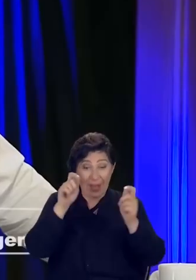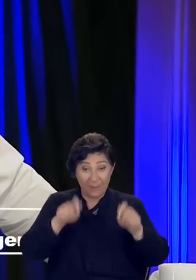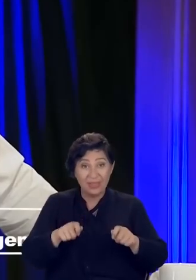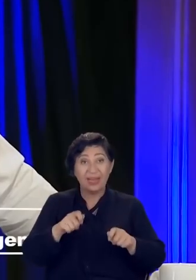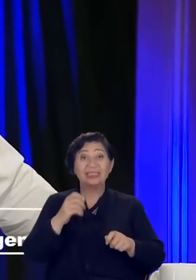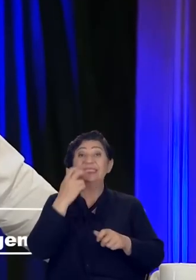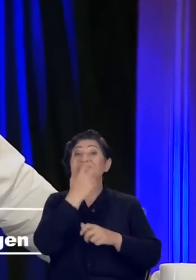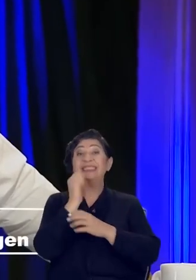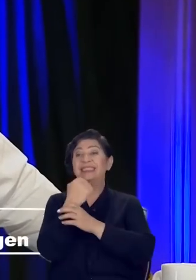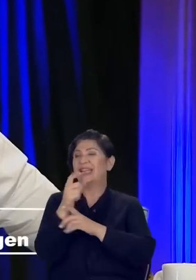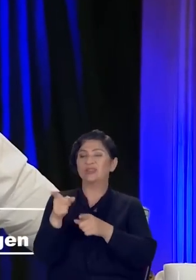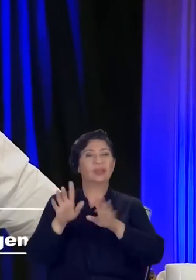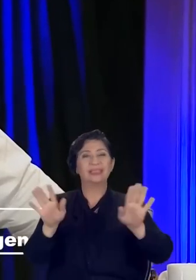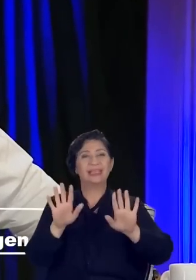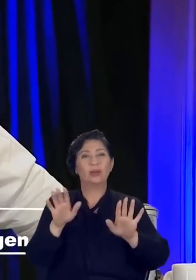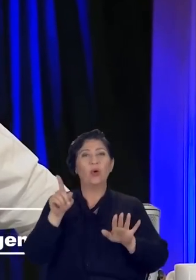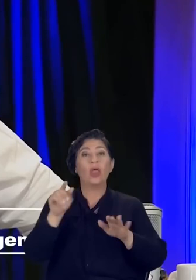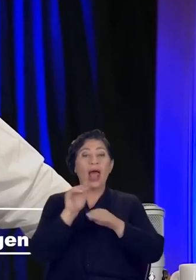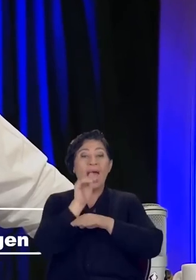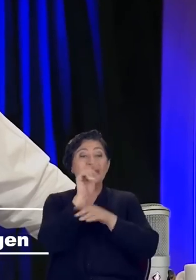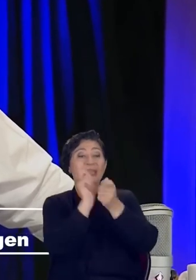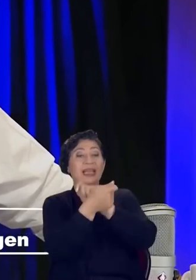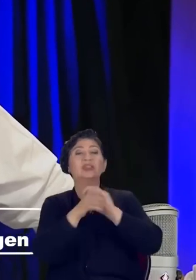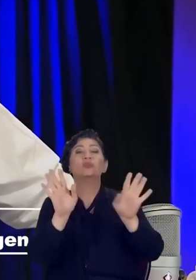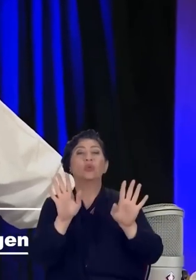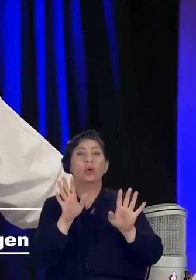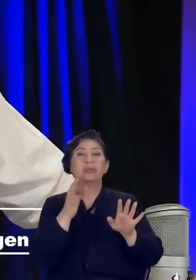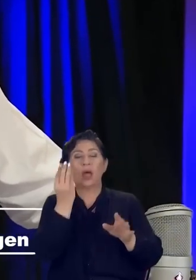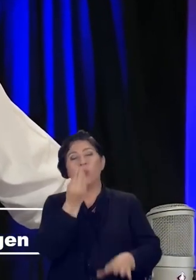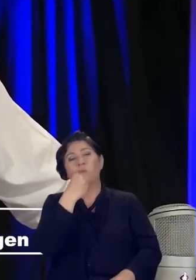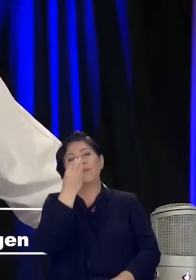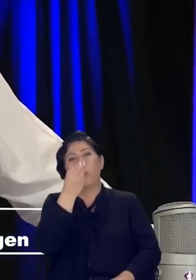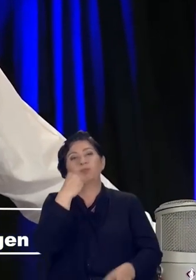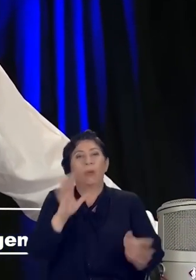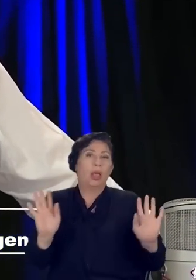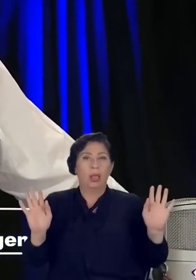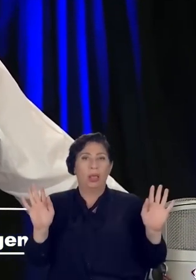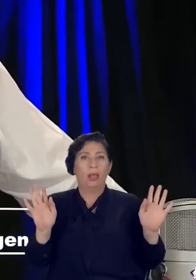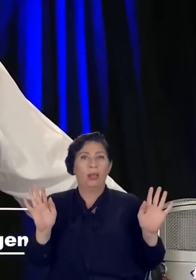karşılayanlar sanatçılar değil. Onlar kimsenin hayatını değiştirmiyorlar. Sadece tıkınmaya yarıyor iş.